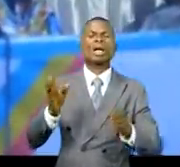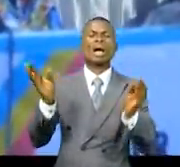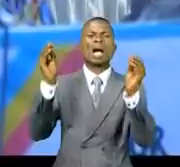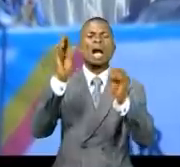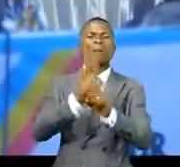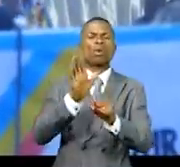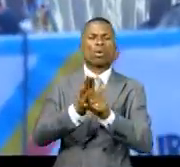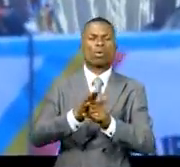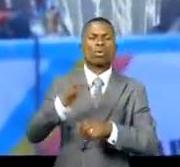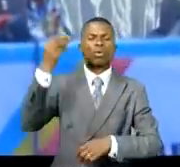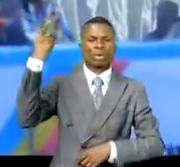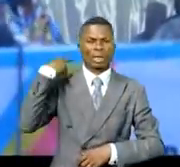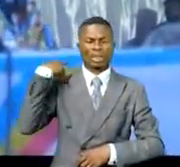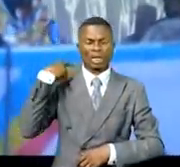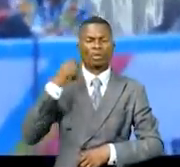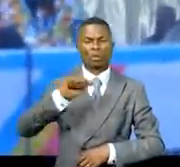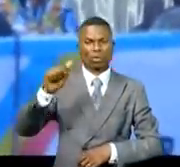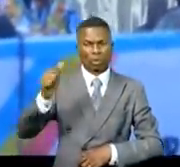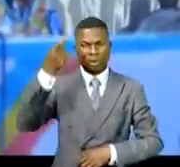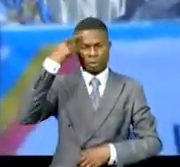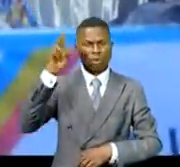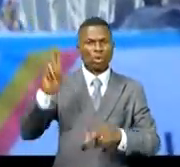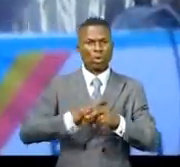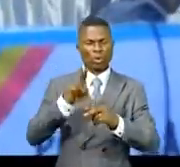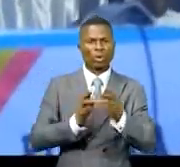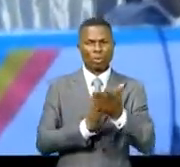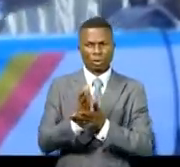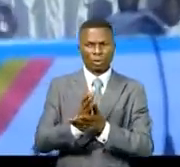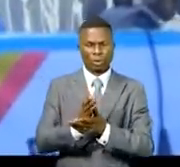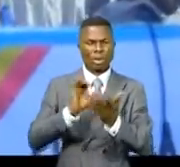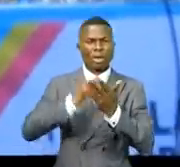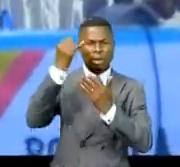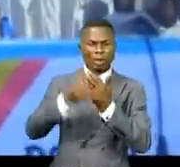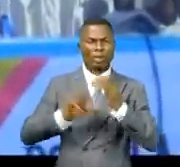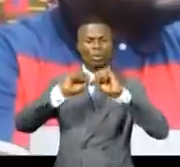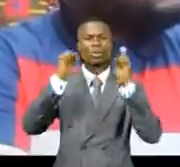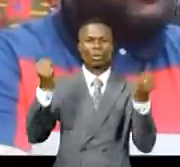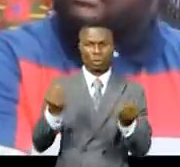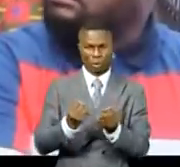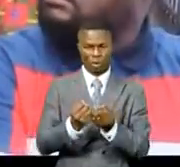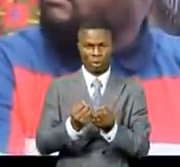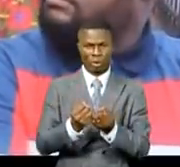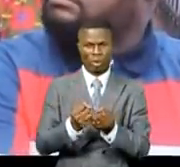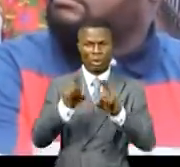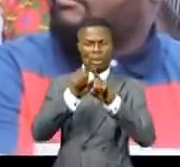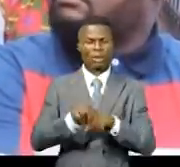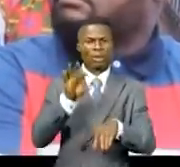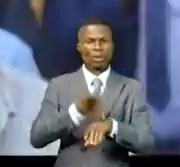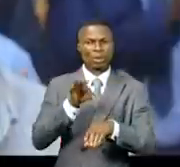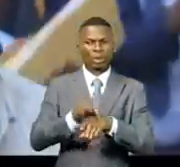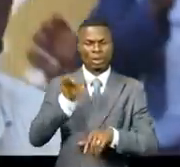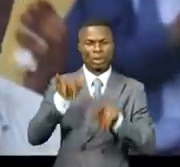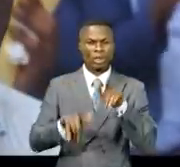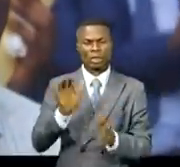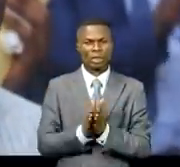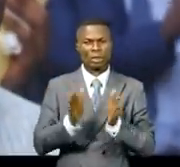lui pour mieux appliquer son projet de société. C'était aussi l'occasion pour le secrétaire